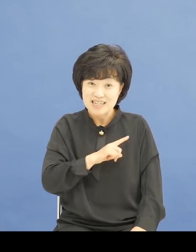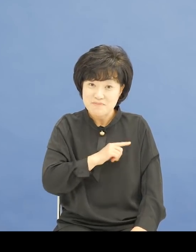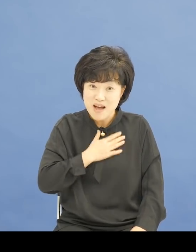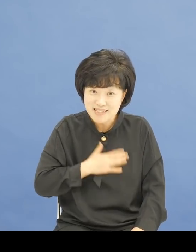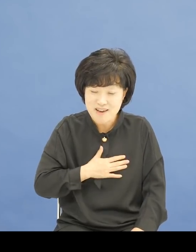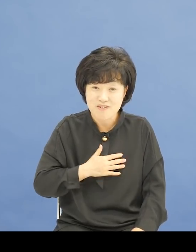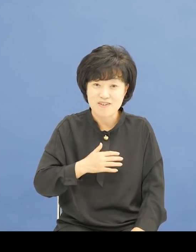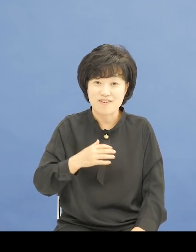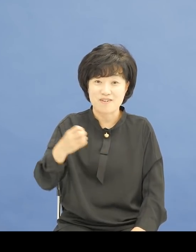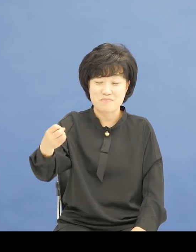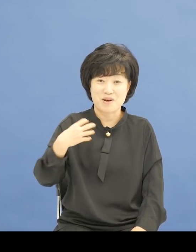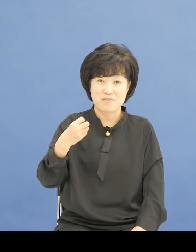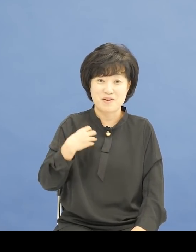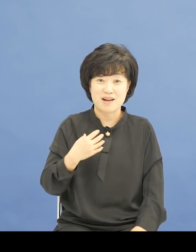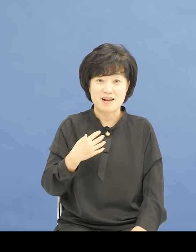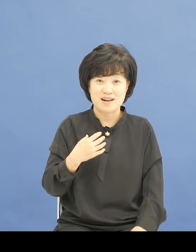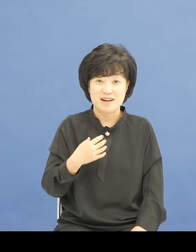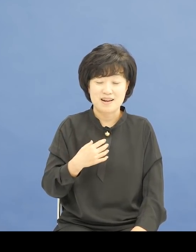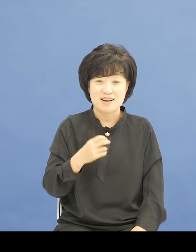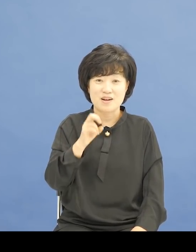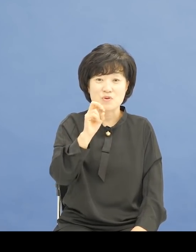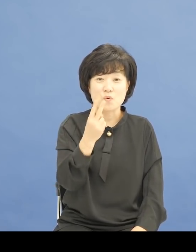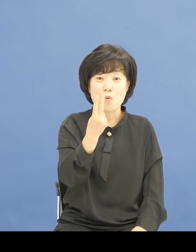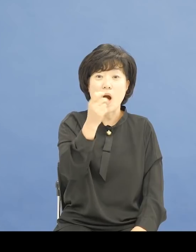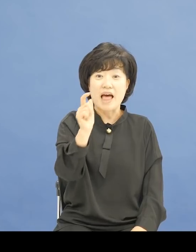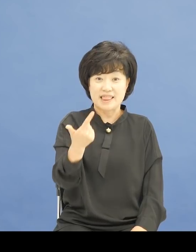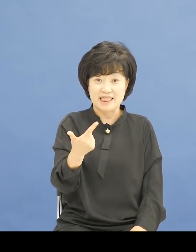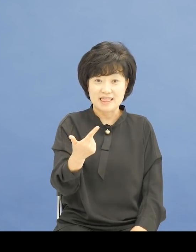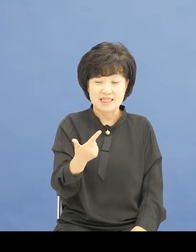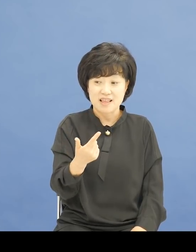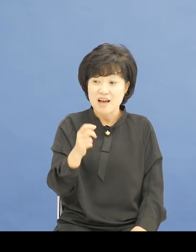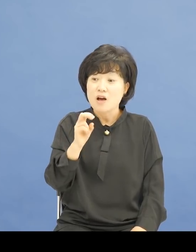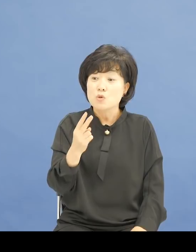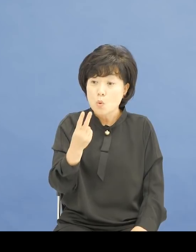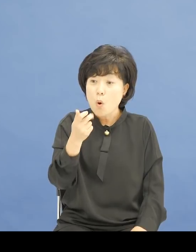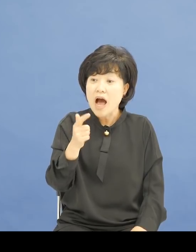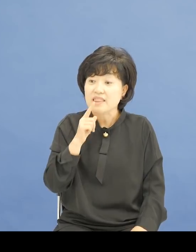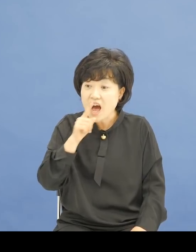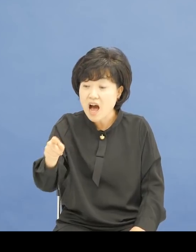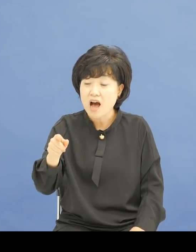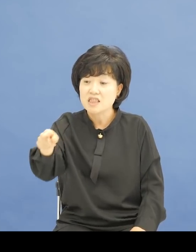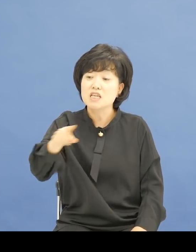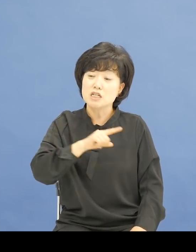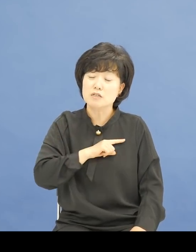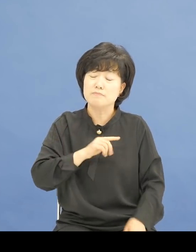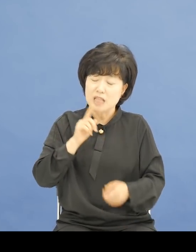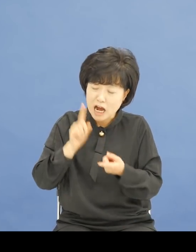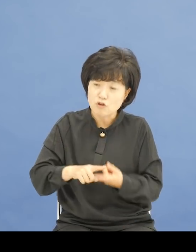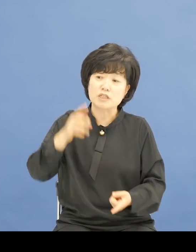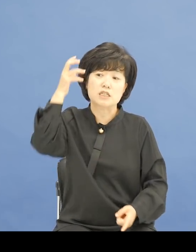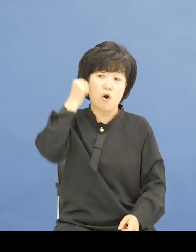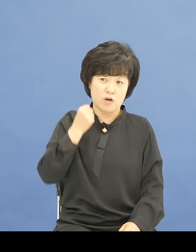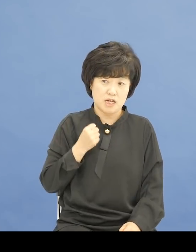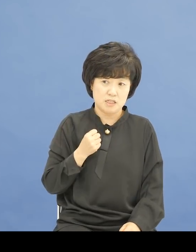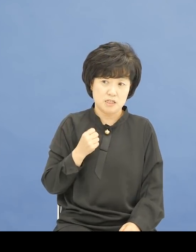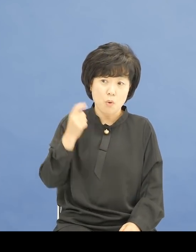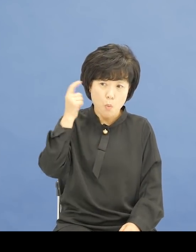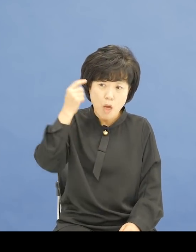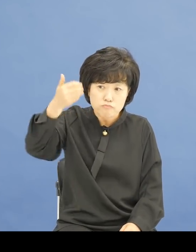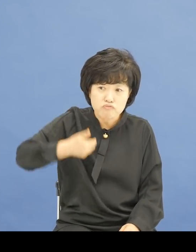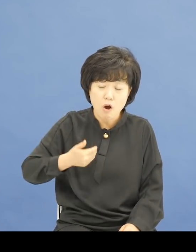기억하시죠? 라고 하니까 예, 만약에 성함이 이제 요한이면 네네. 요한아 내가 너 이름 당연히 기억하지 근데 왜 자꾸 그거